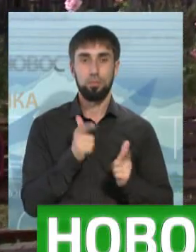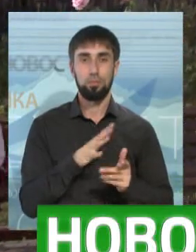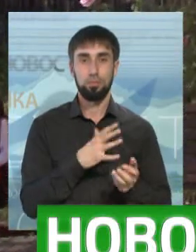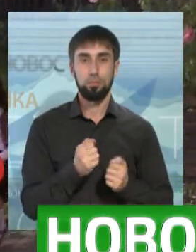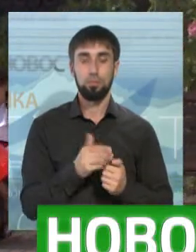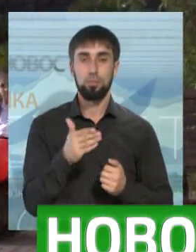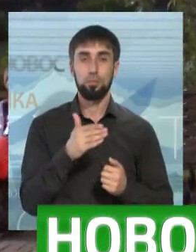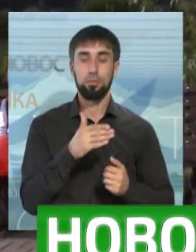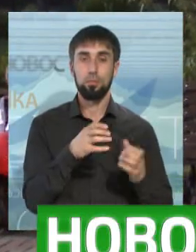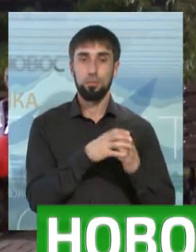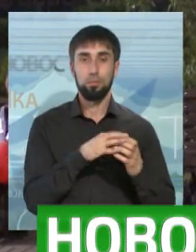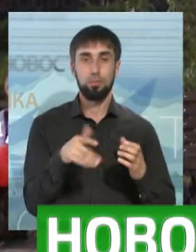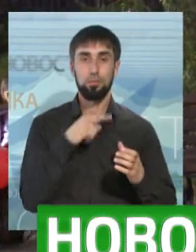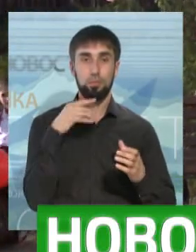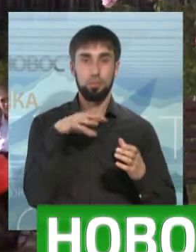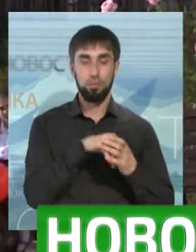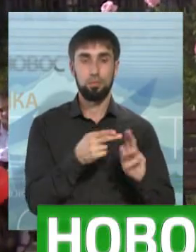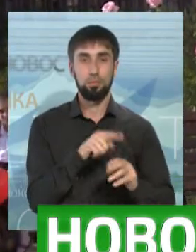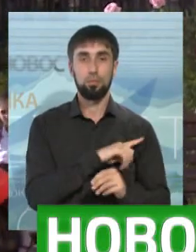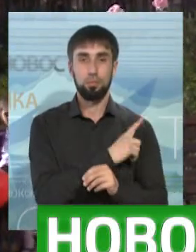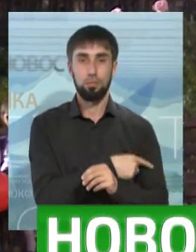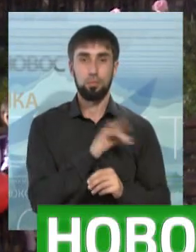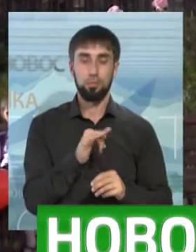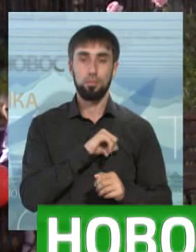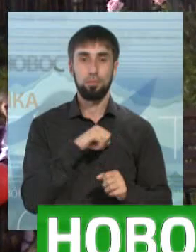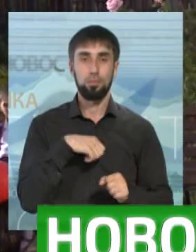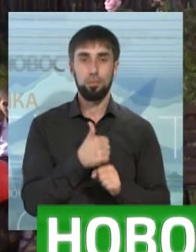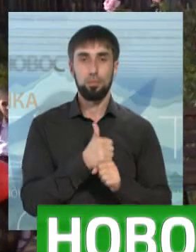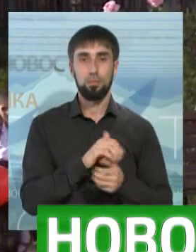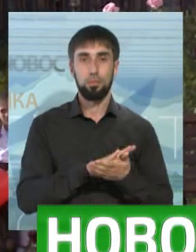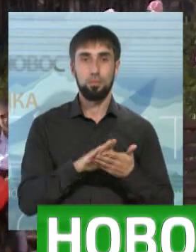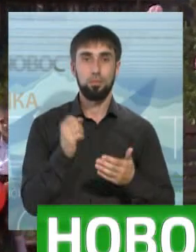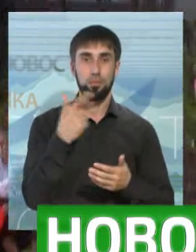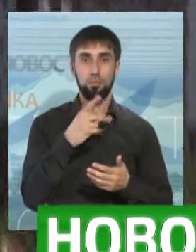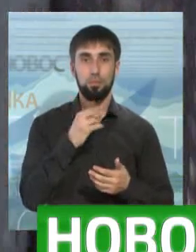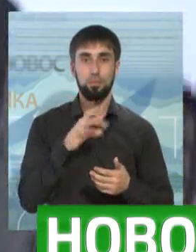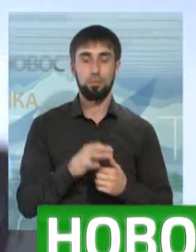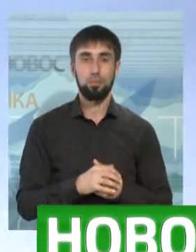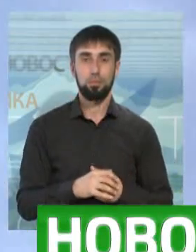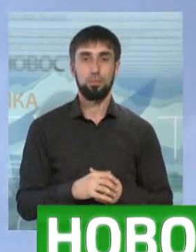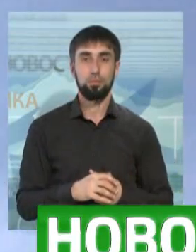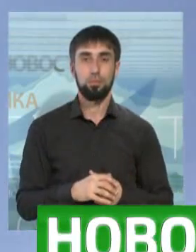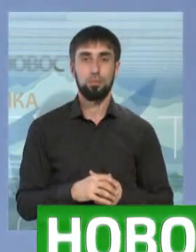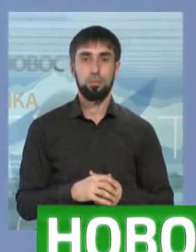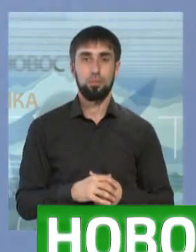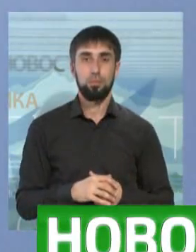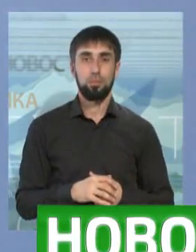России – это мощная надежда и опора, дружба народов и, самое главное, чистое и голубое небо. Хава Гагиева, Адам Далаков, Новости 24.